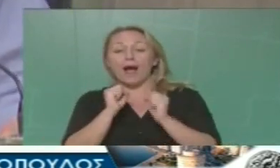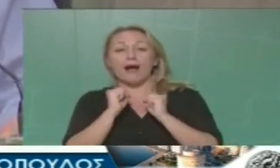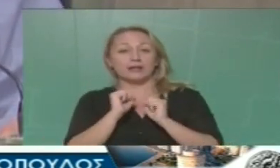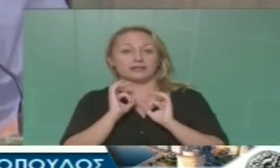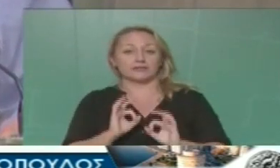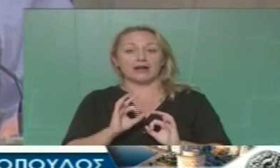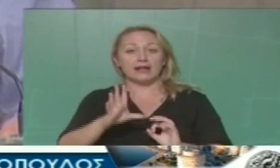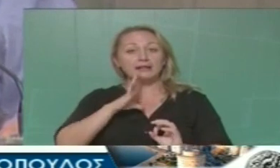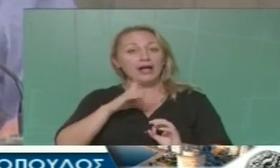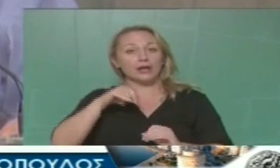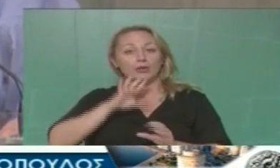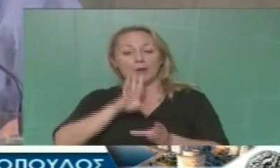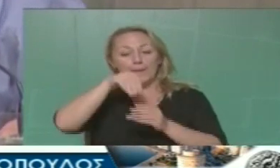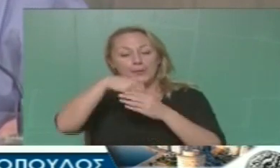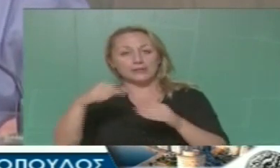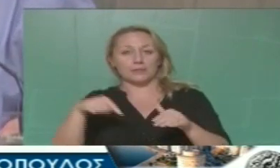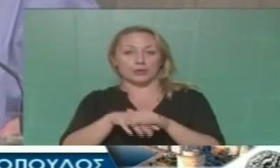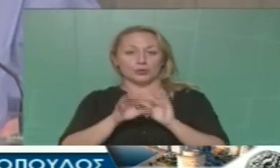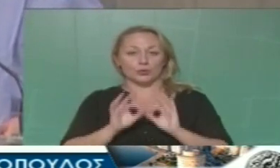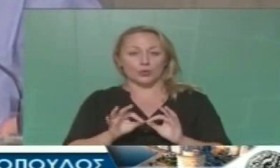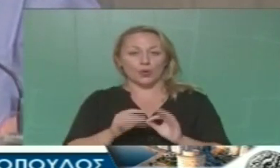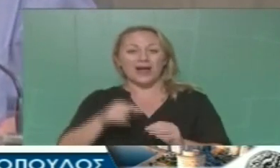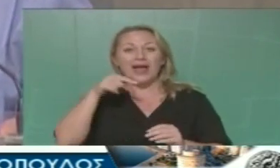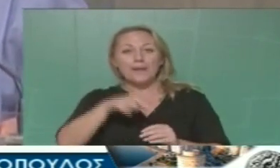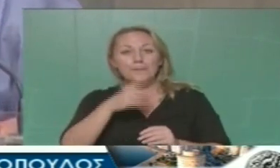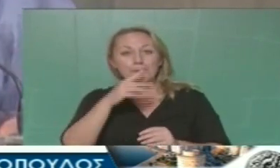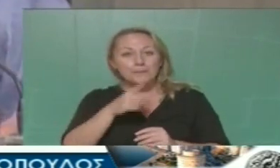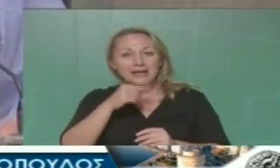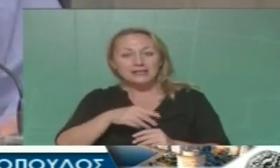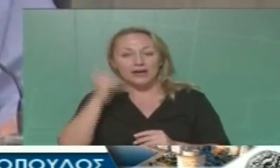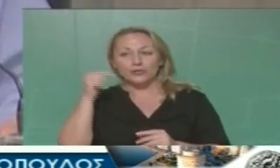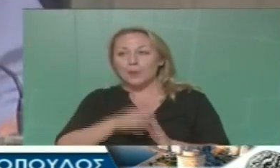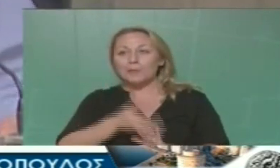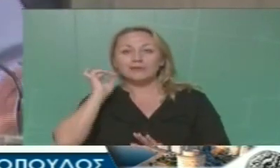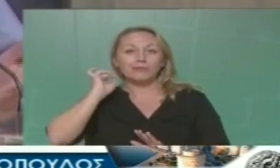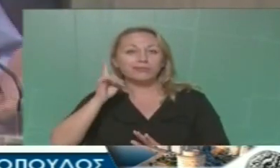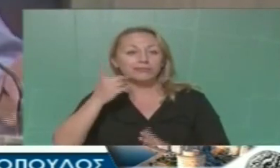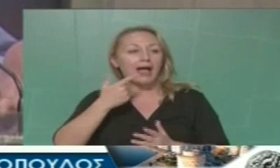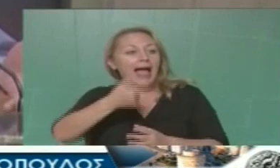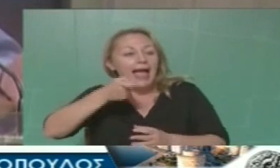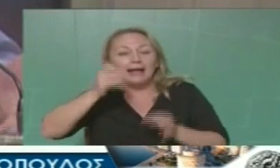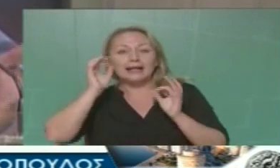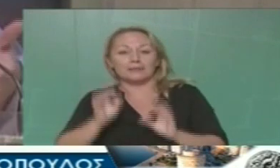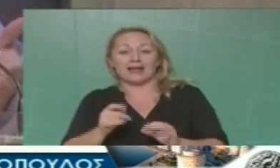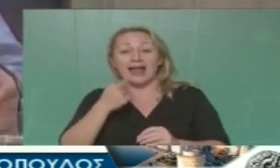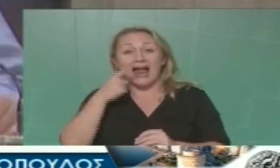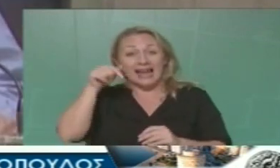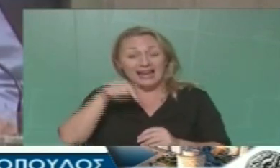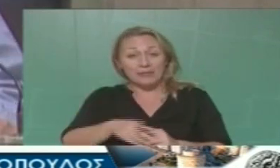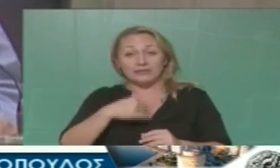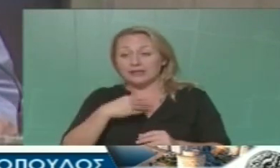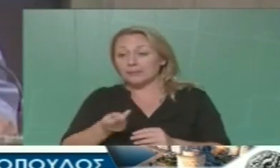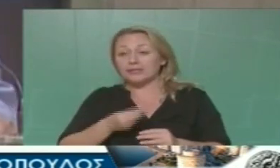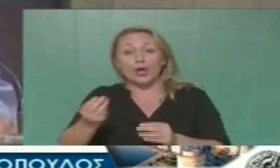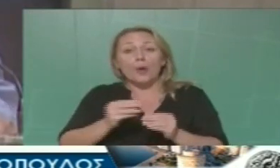τους επιβάτες του μετρό. Τους κατηγορεί δηλαδή για εγκληματική αμέλεια. Όταν μιλήσαμε τώρα εδώ ότι δεν υπάρχουν διαφυγές